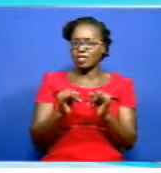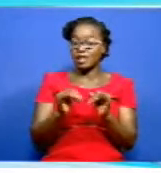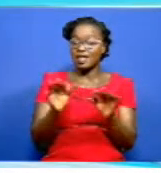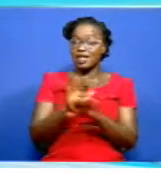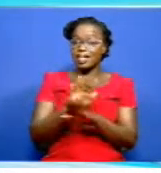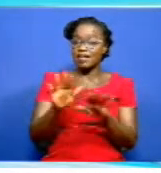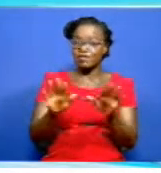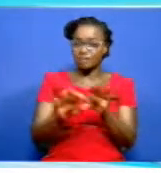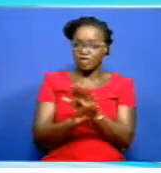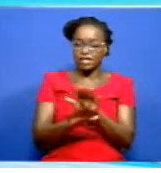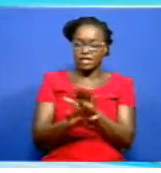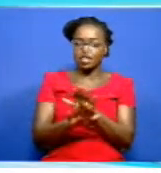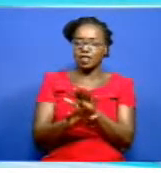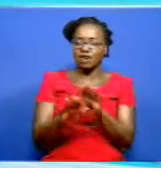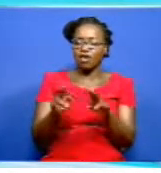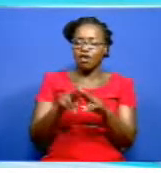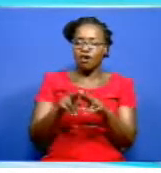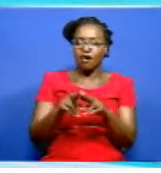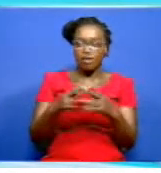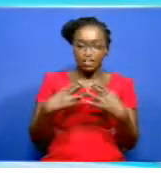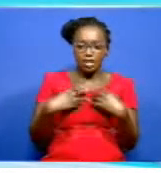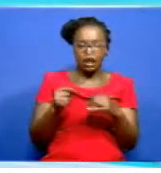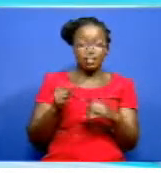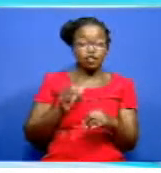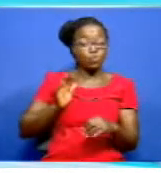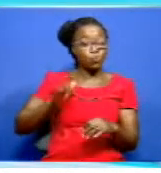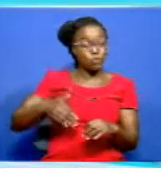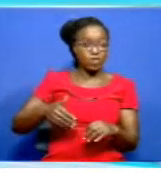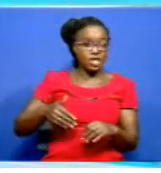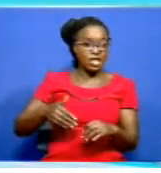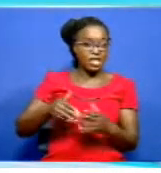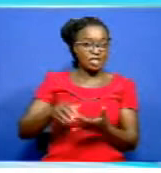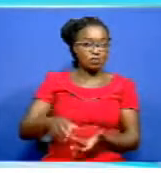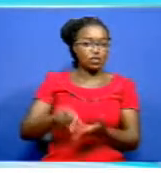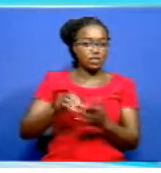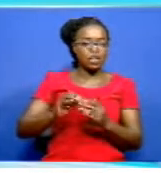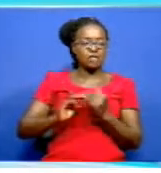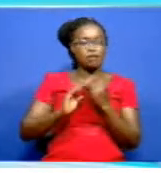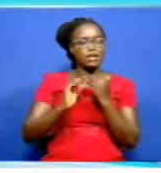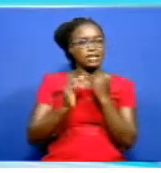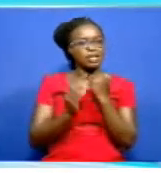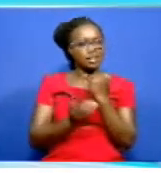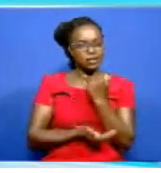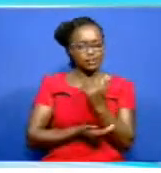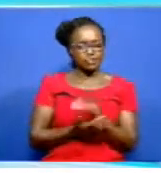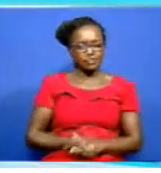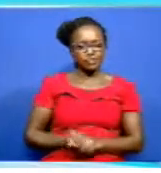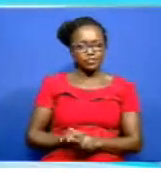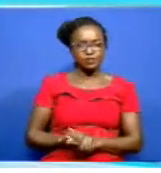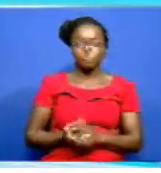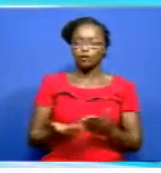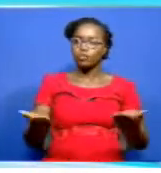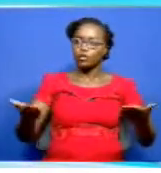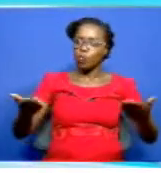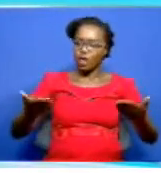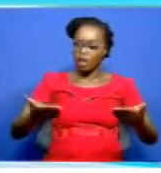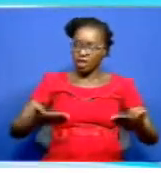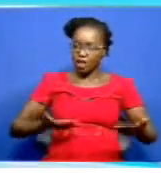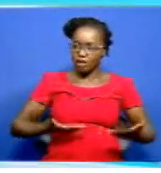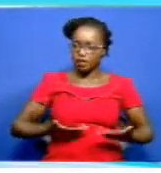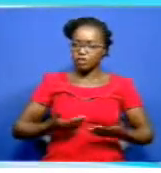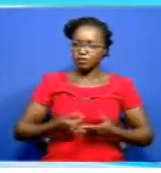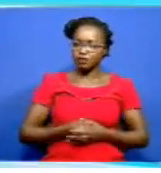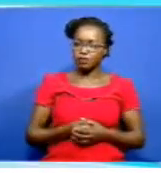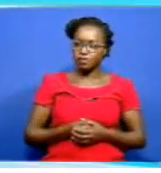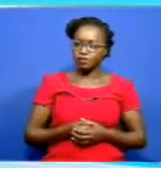katika masuala ya akina mama hususan wale ambao ni wajawazito. Je, karibuni sana wageni wangu.